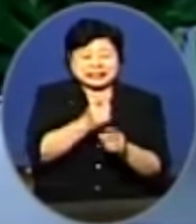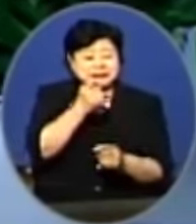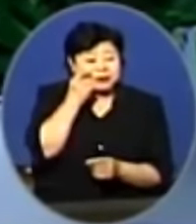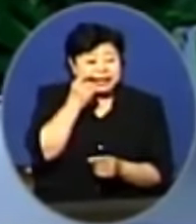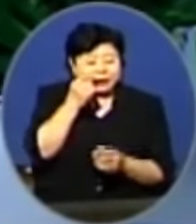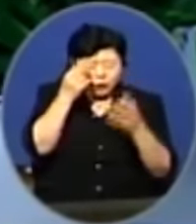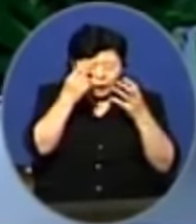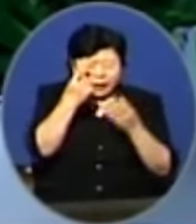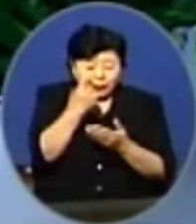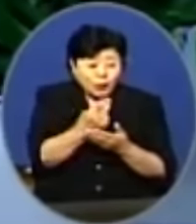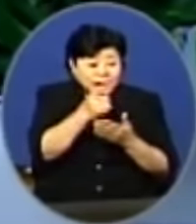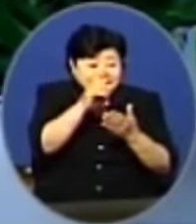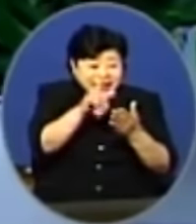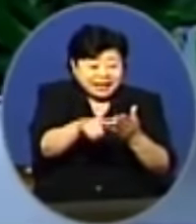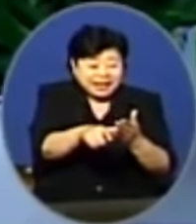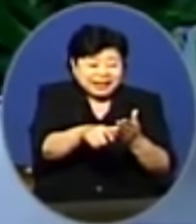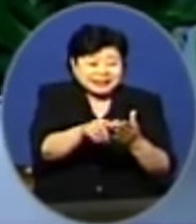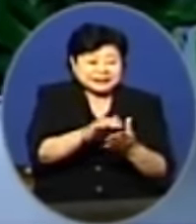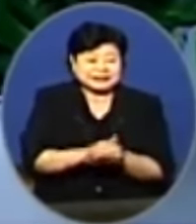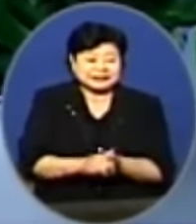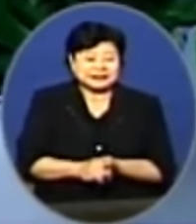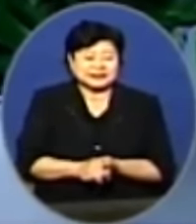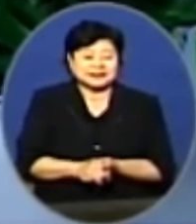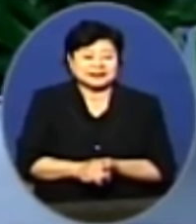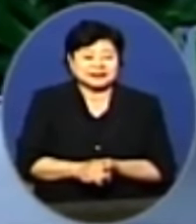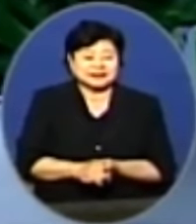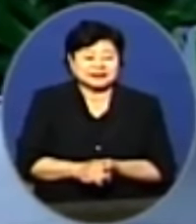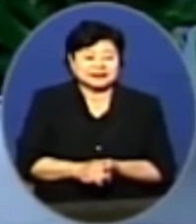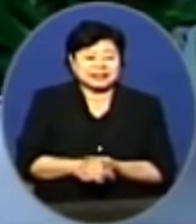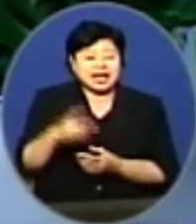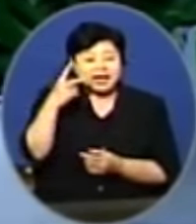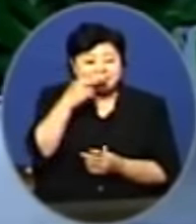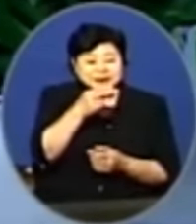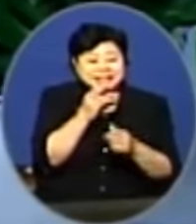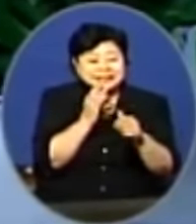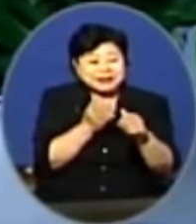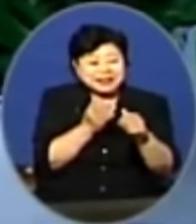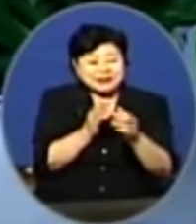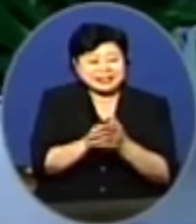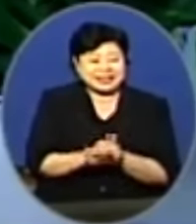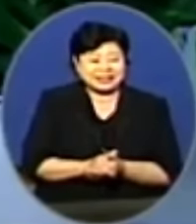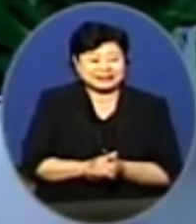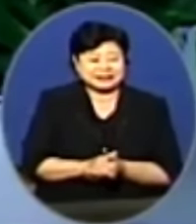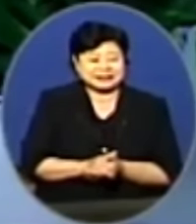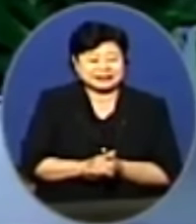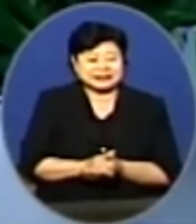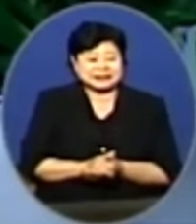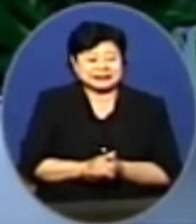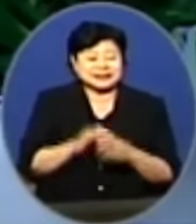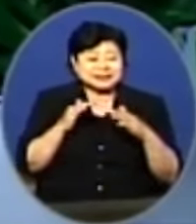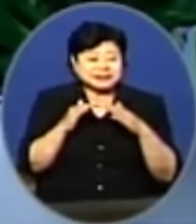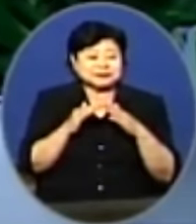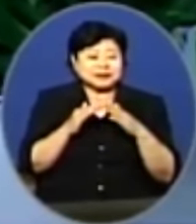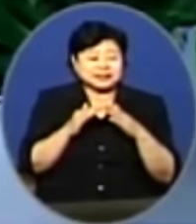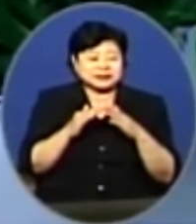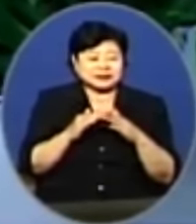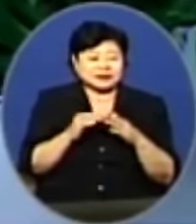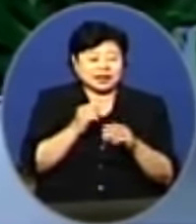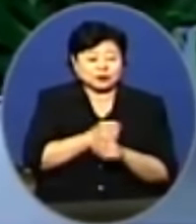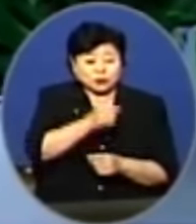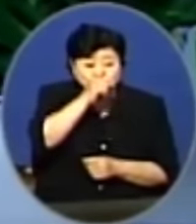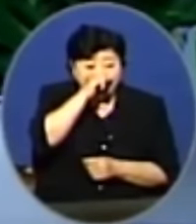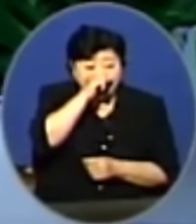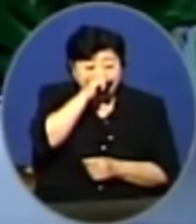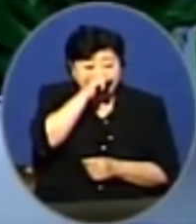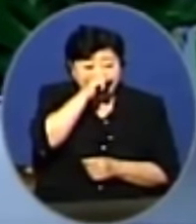고난이 다가오거든 금식기도를 하십시오. 집에서 해도 좋지만